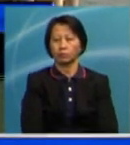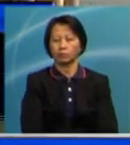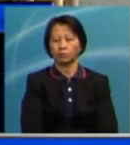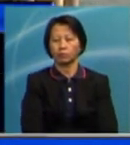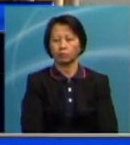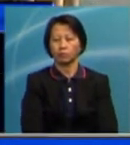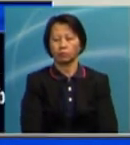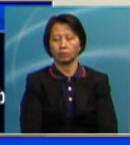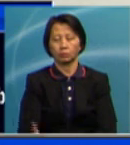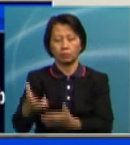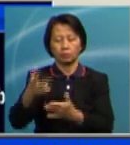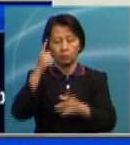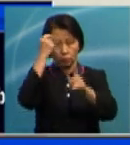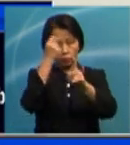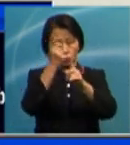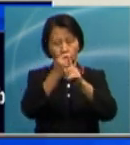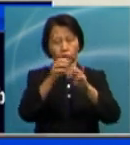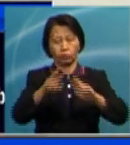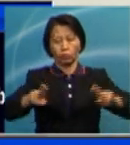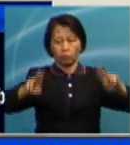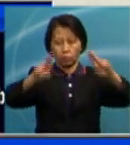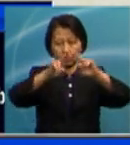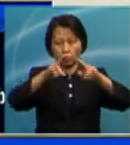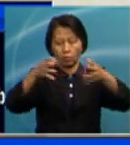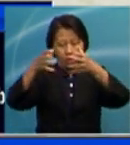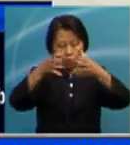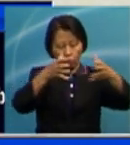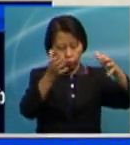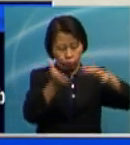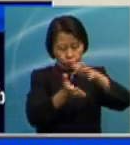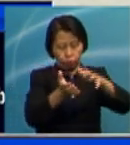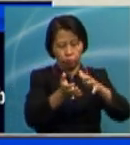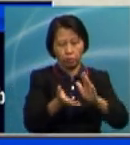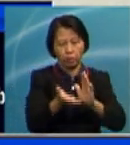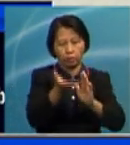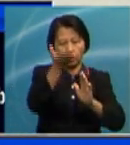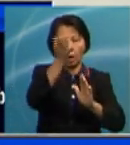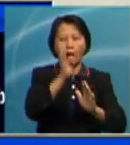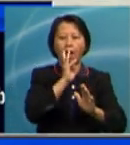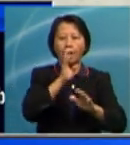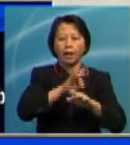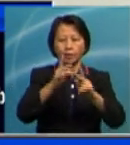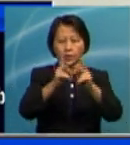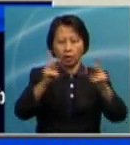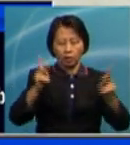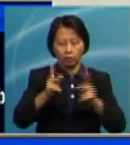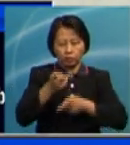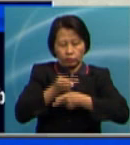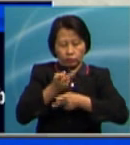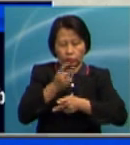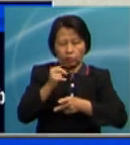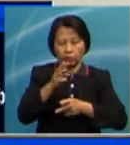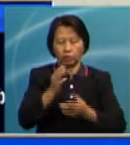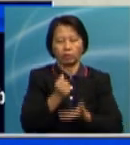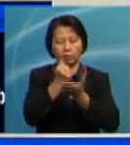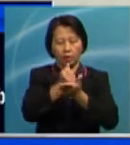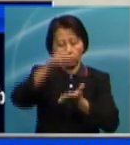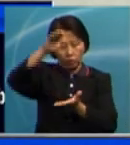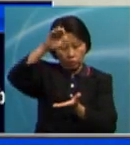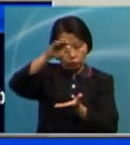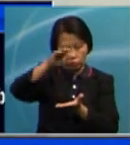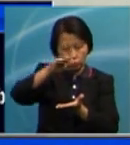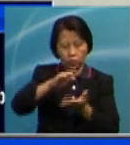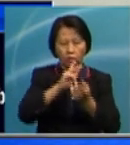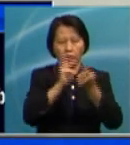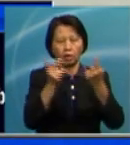sekarang tujuan utama pembenihan awan adalah untuk meningkatkan paras air di kawasan tadahan selain membantu mengurangkan